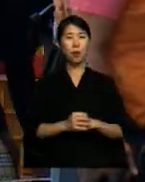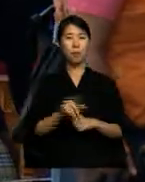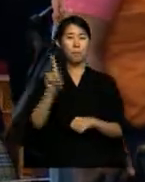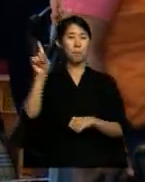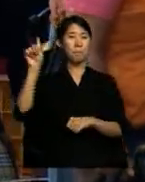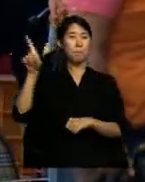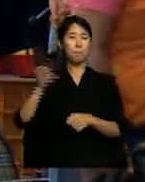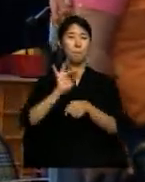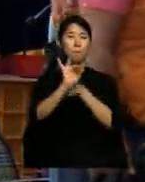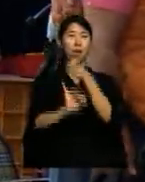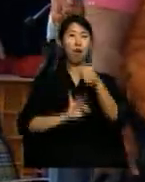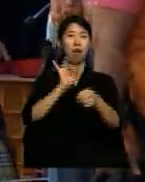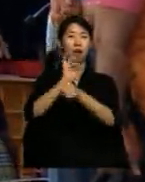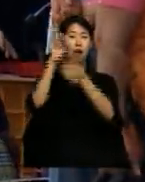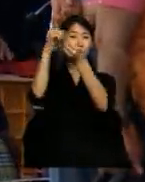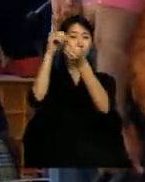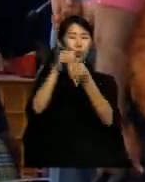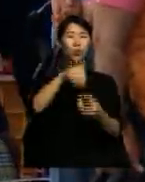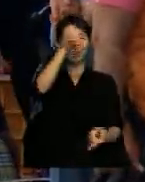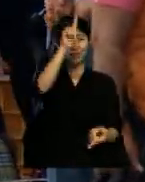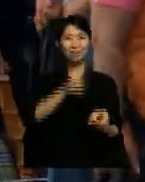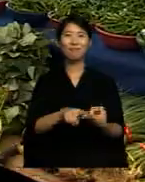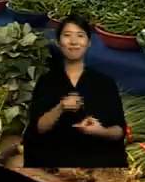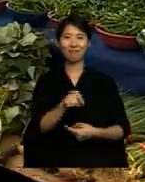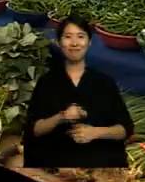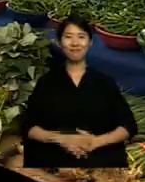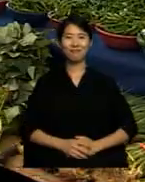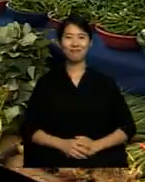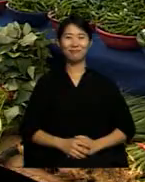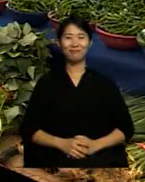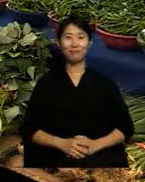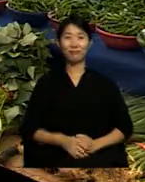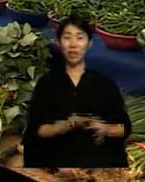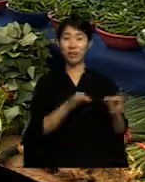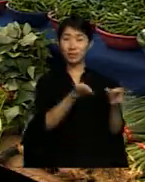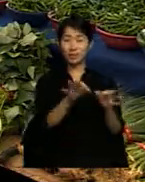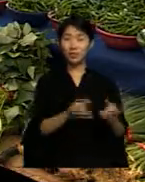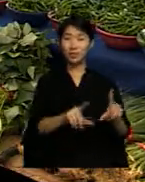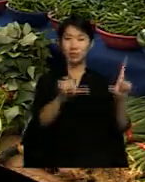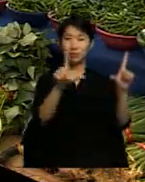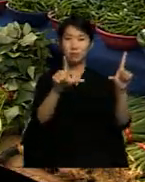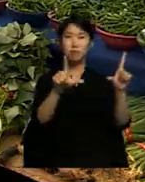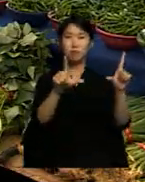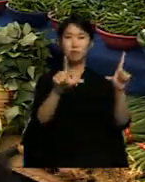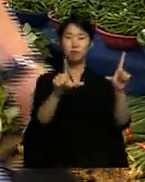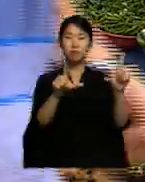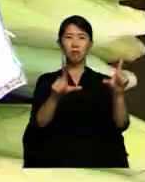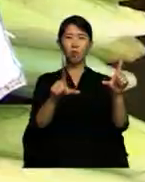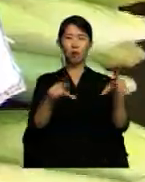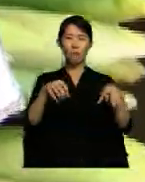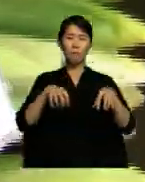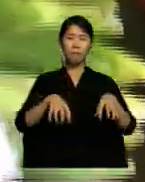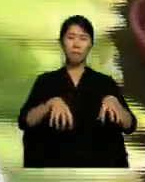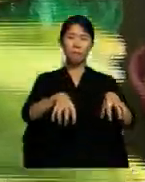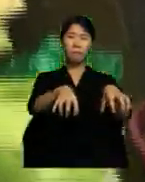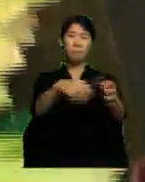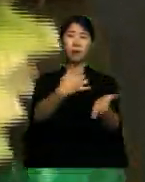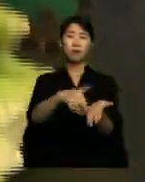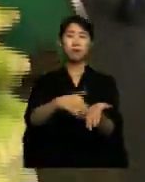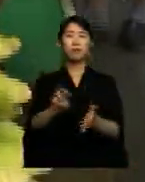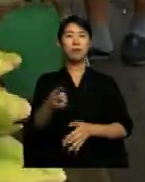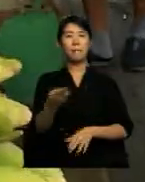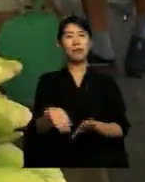전통답게 장사진을 이루고 있습니다. 이렇게 장날이 서면 인도를 사이에 두고 300여 개 자판이